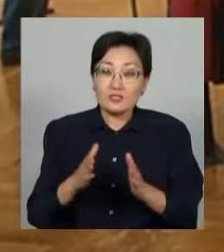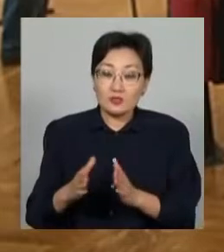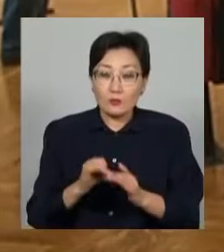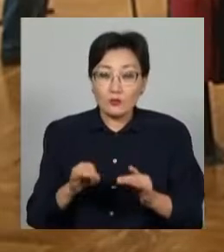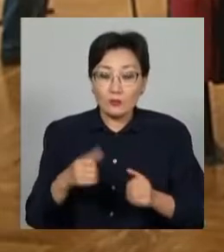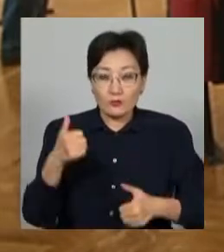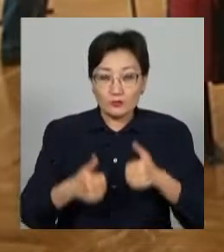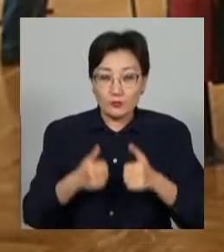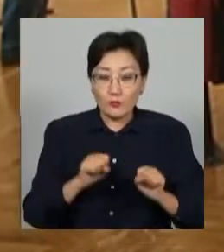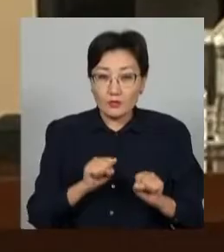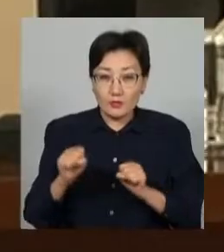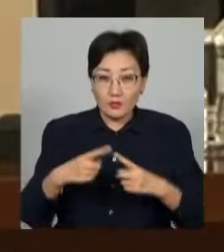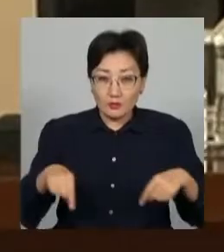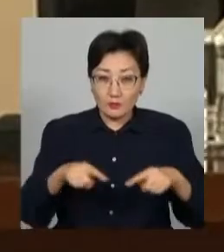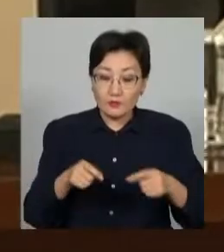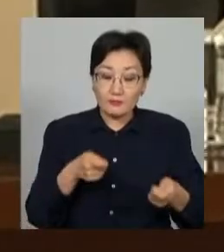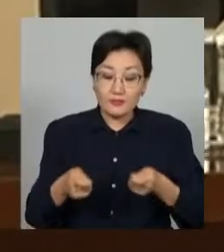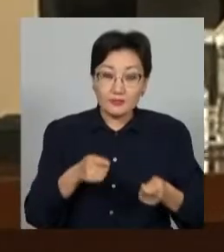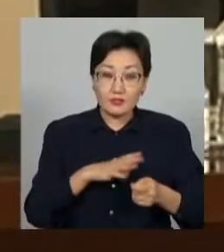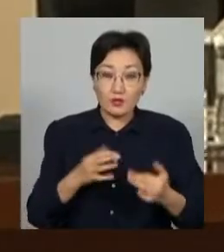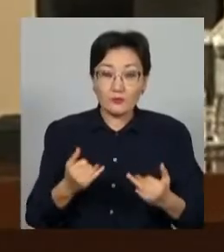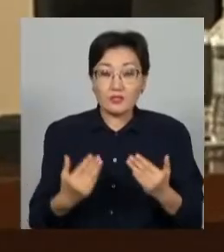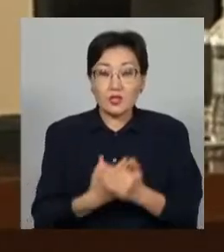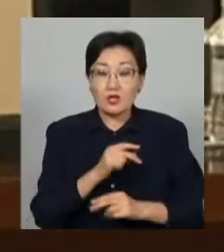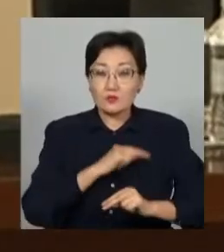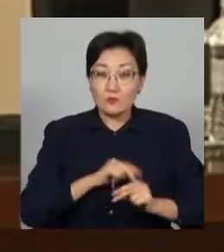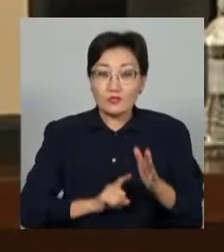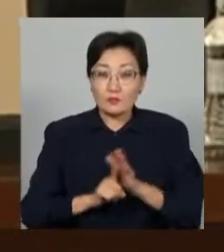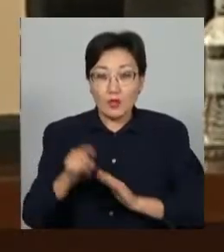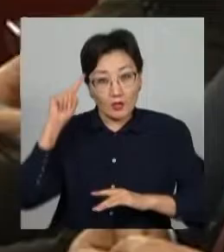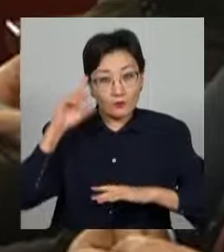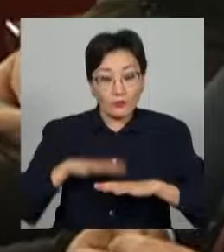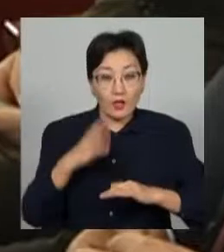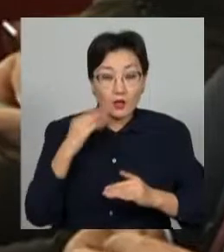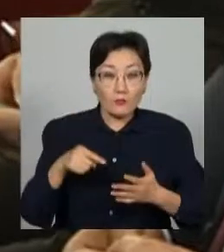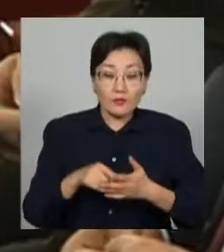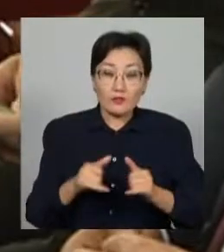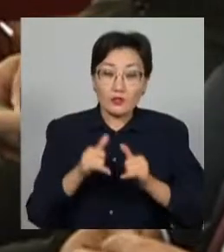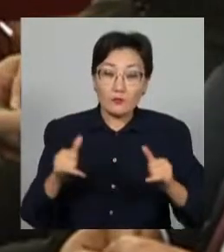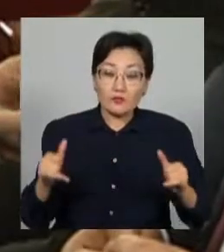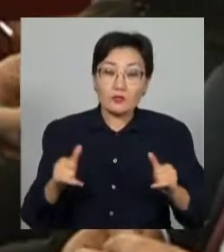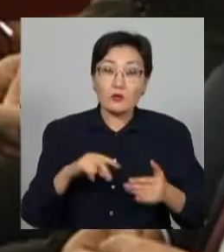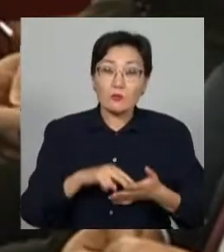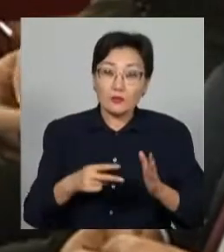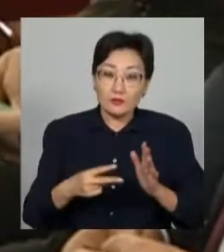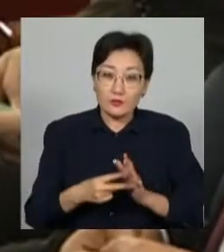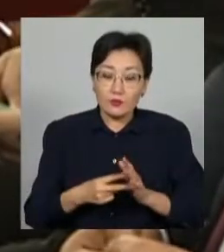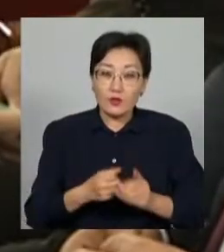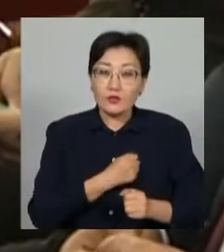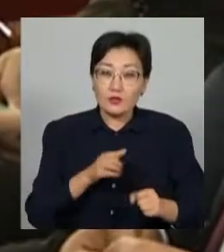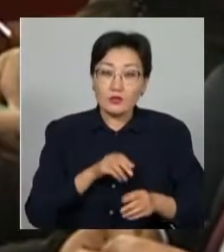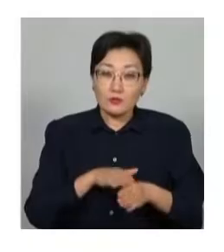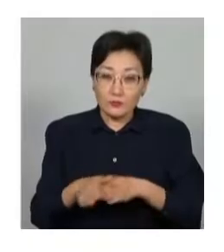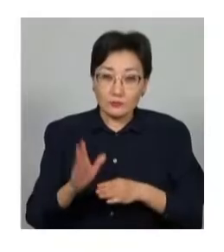және бәсекелестікті қорғау агенттіктерін басқарды. Бүгін жаңа қызметіне кіріскен әкім Алматыны дамыту жолында аянбай еңбек